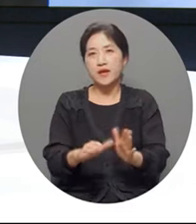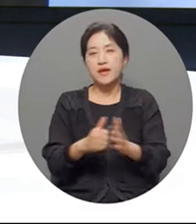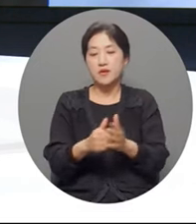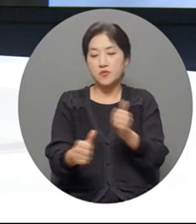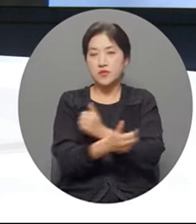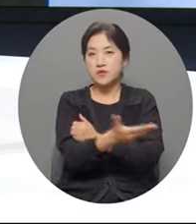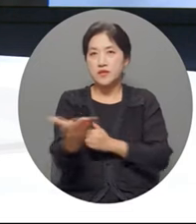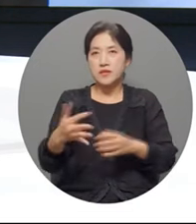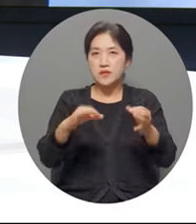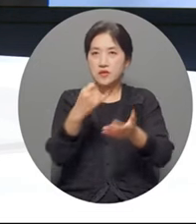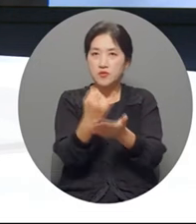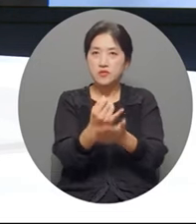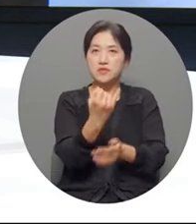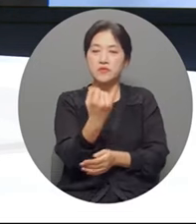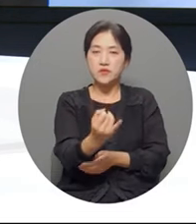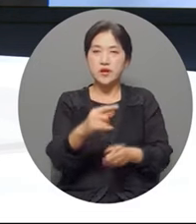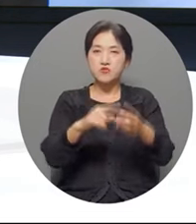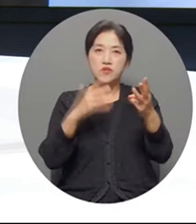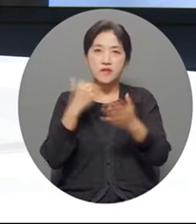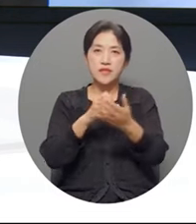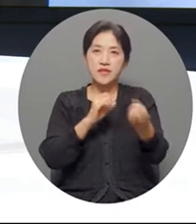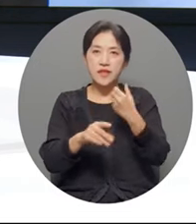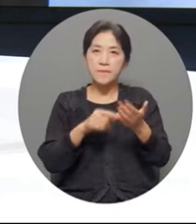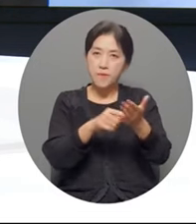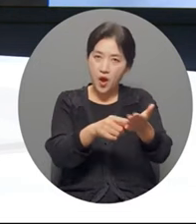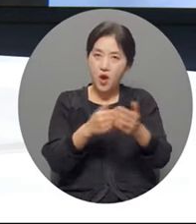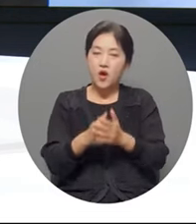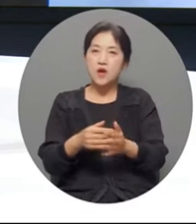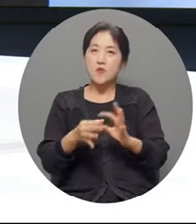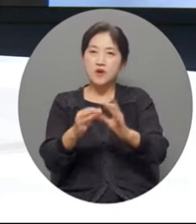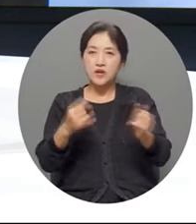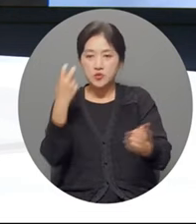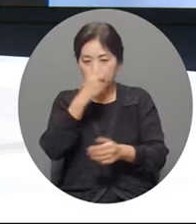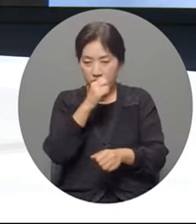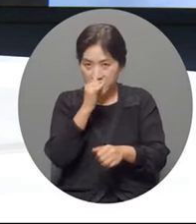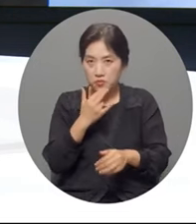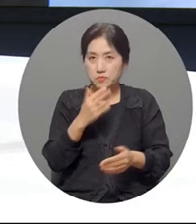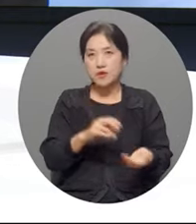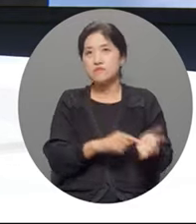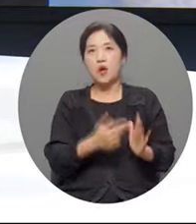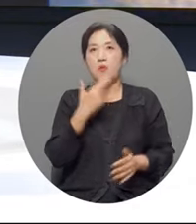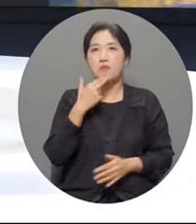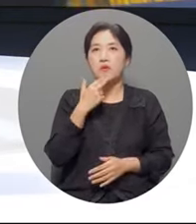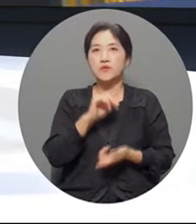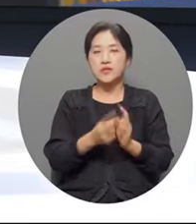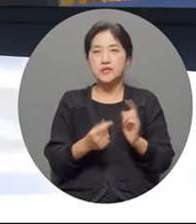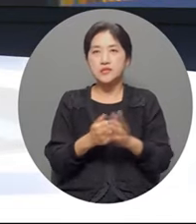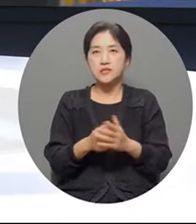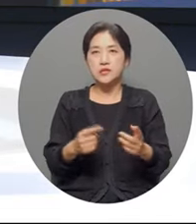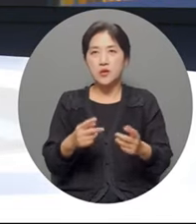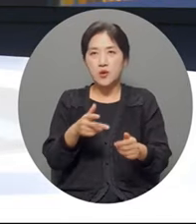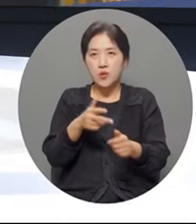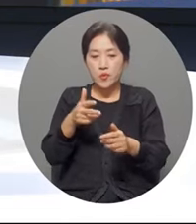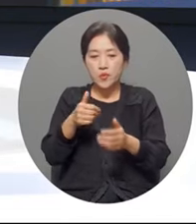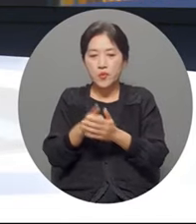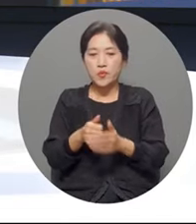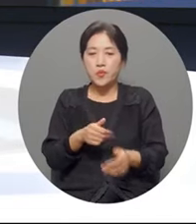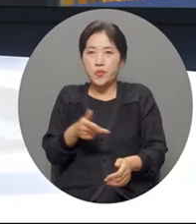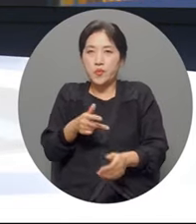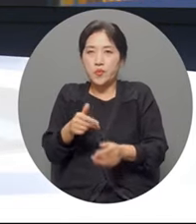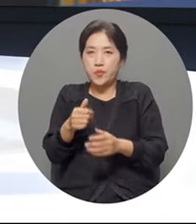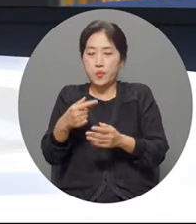답변을 요구했는지 관계자를 조사했는지 등도 밝히지 않고 대신 함정 취재는 인정할 수